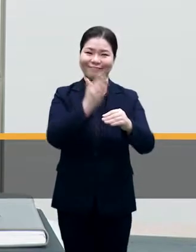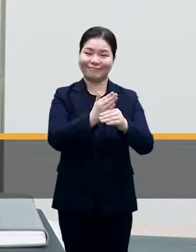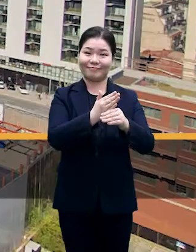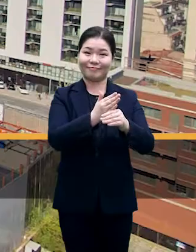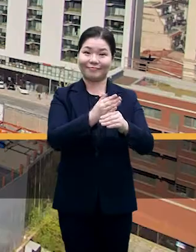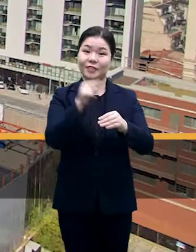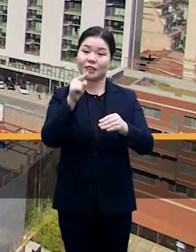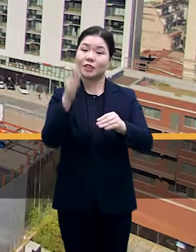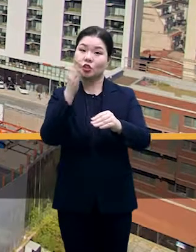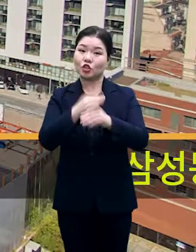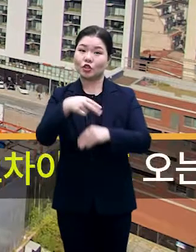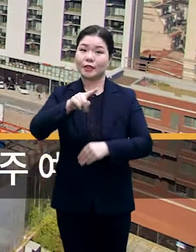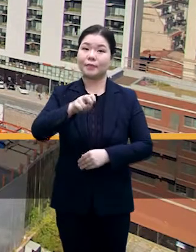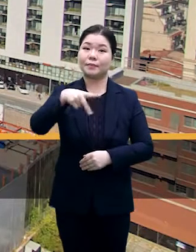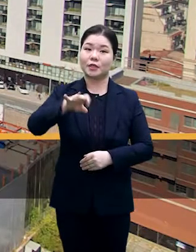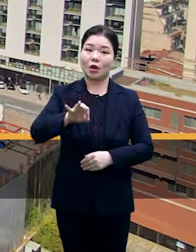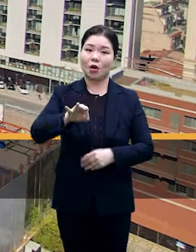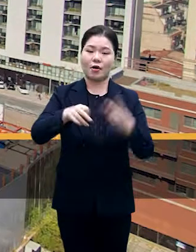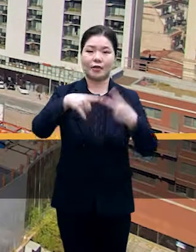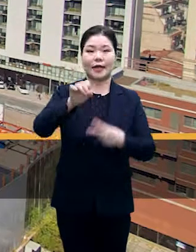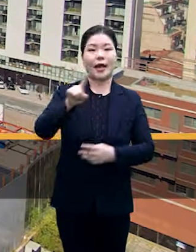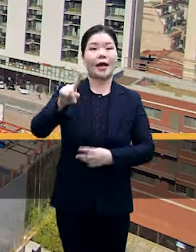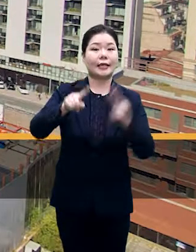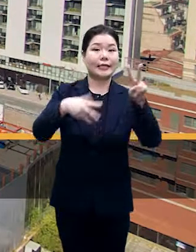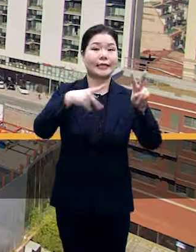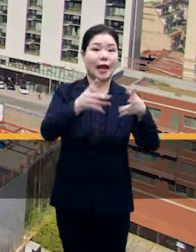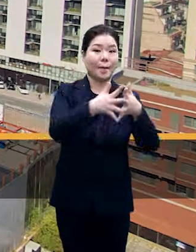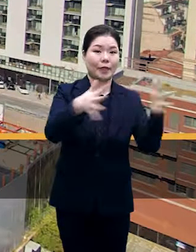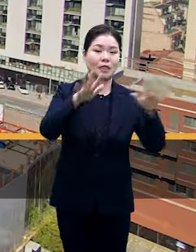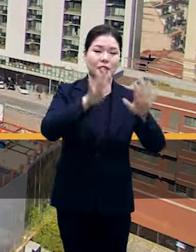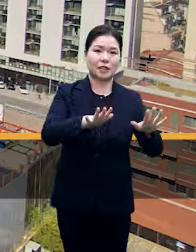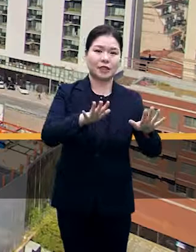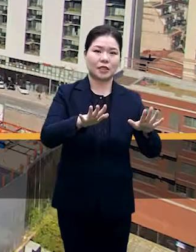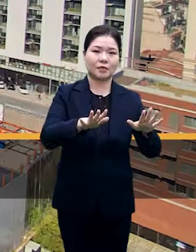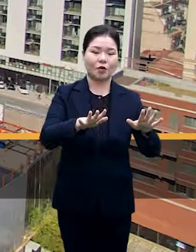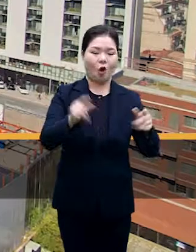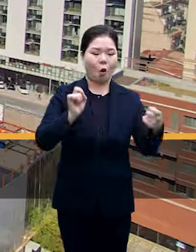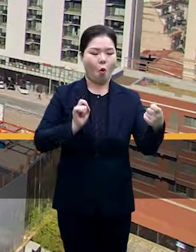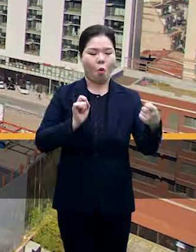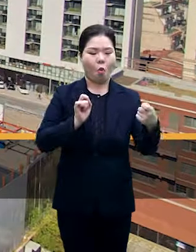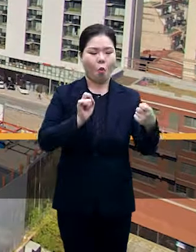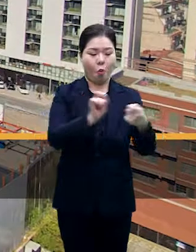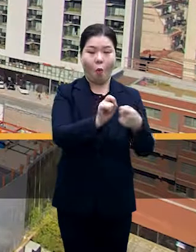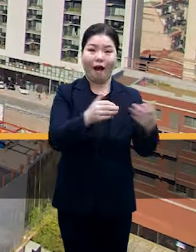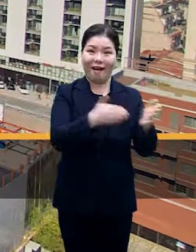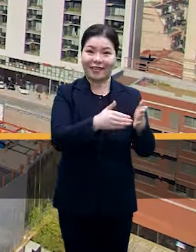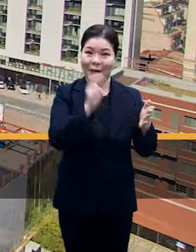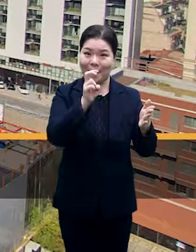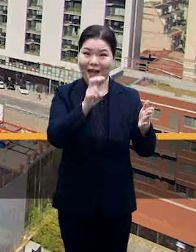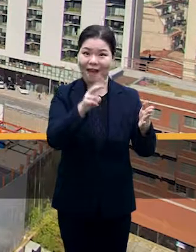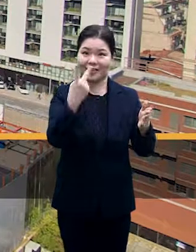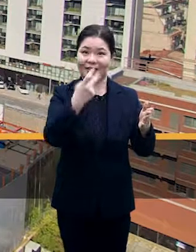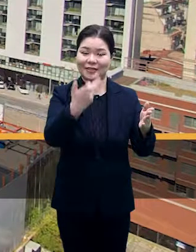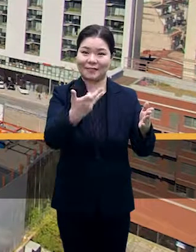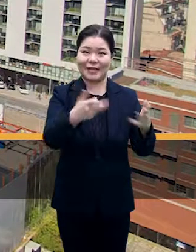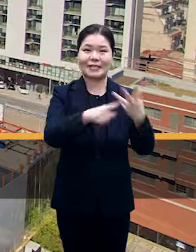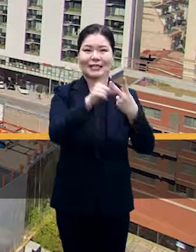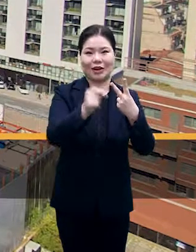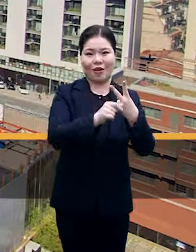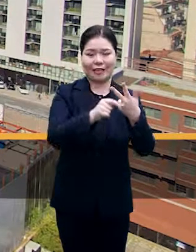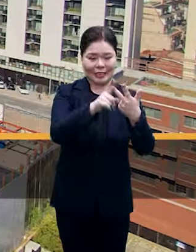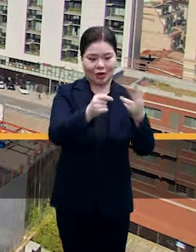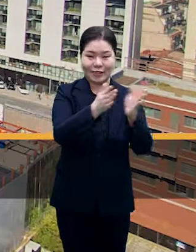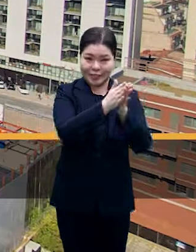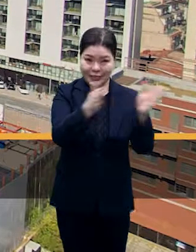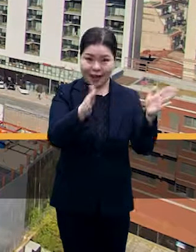있습니다. 그중 삼성동 상하 2차 아파트는 현재 외부 마감 공사 진행 중으로 2018년